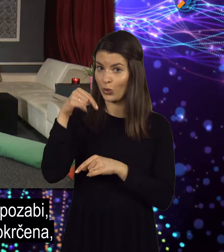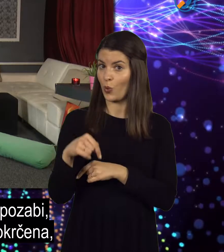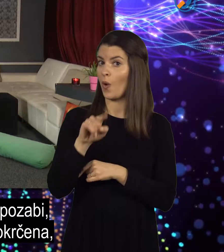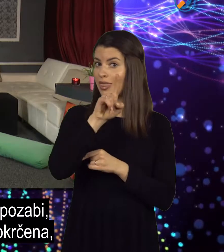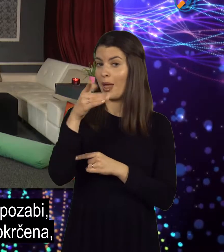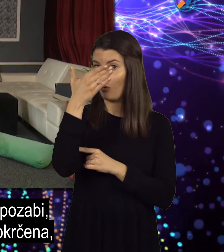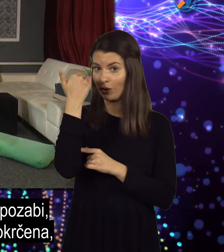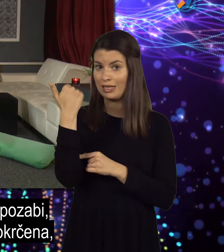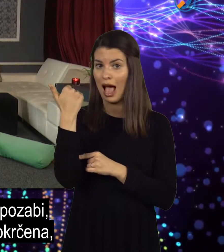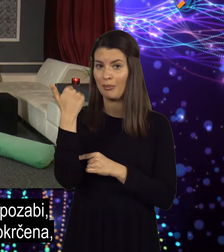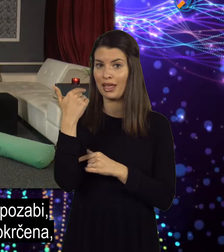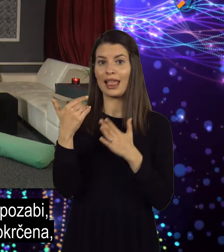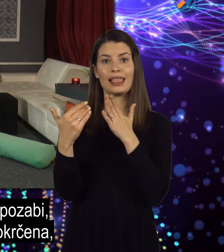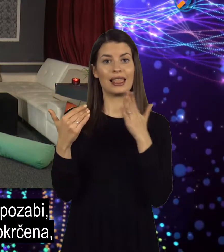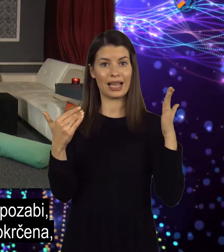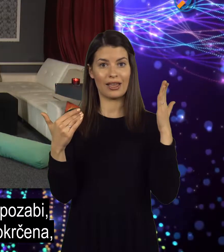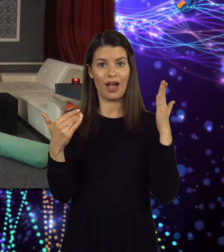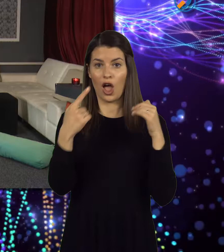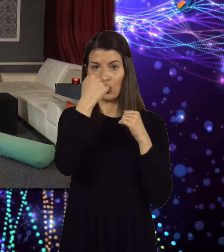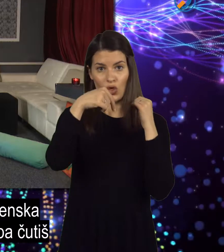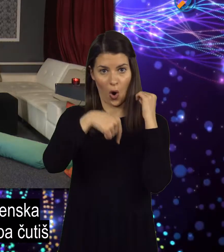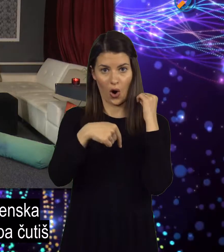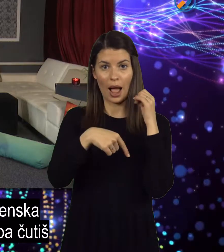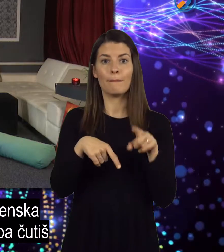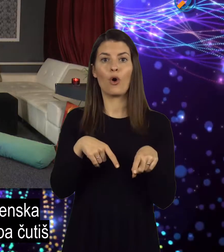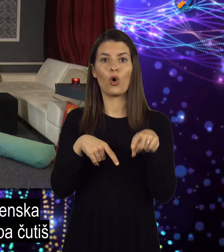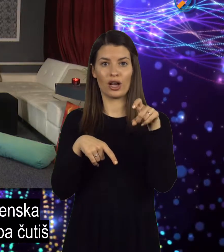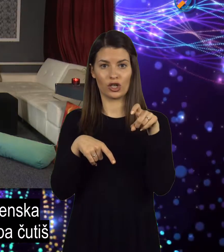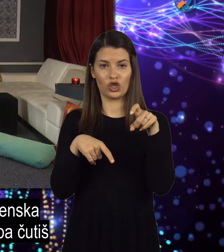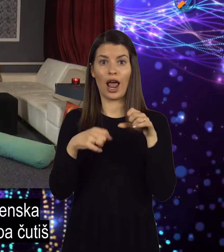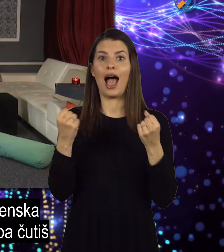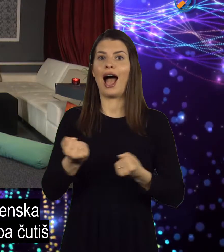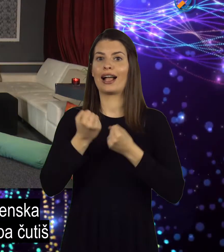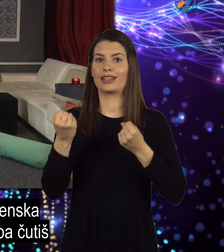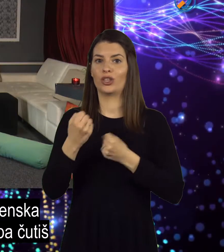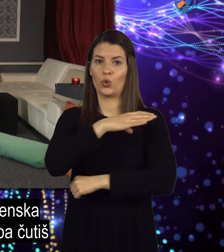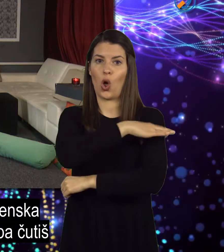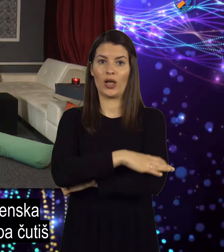Torej tudi tukaj ne pozabi, noga ostaja pokrčena, aktivna